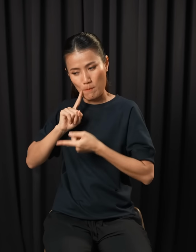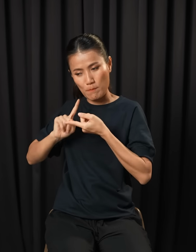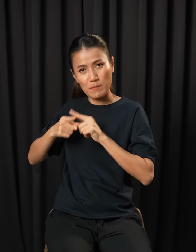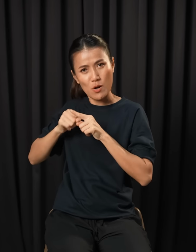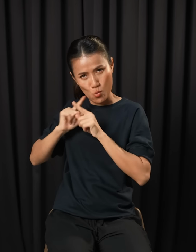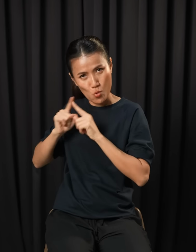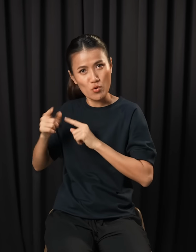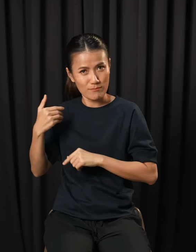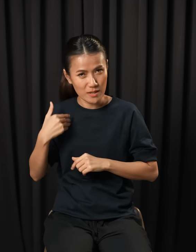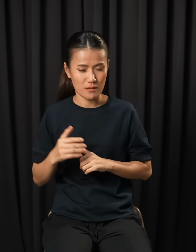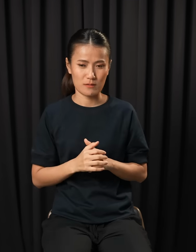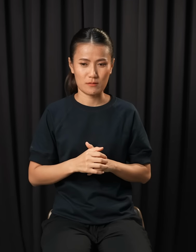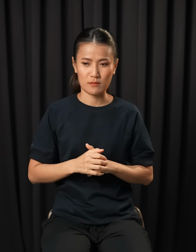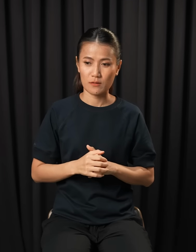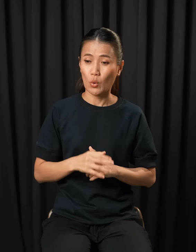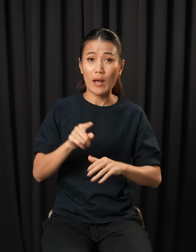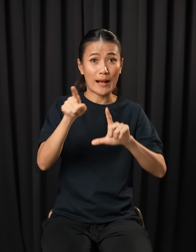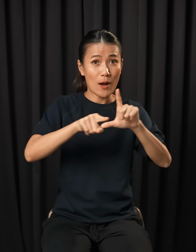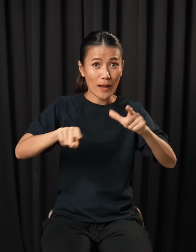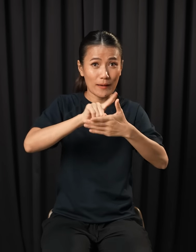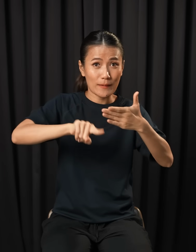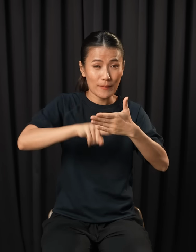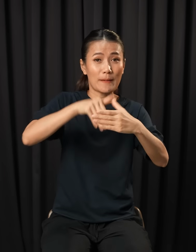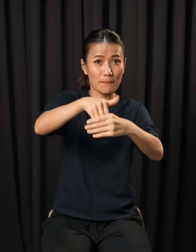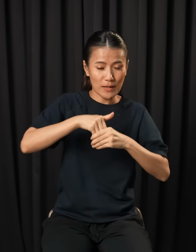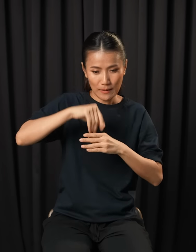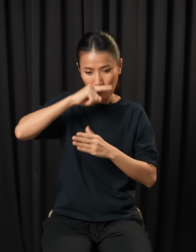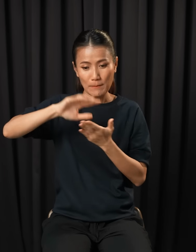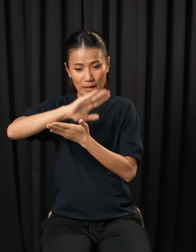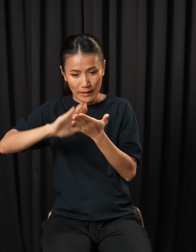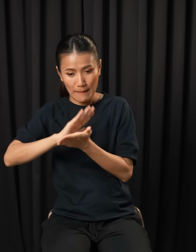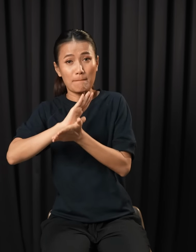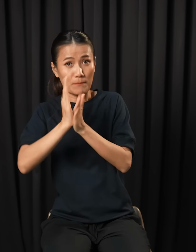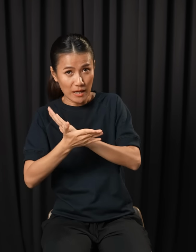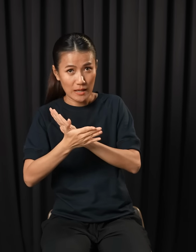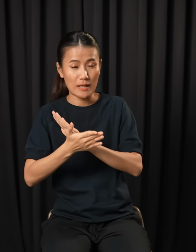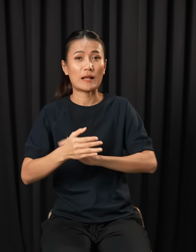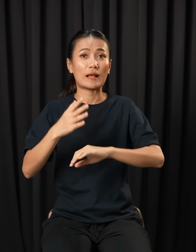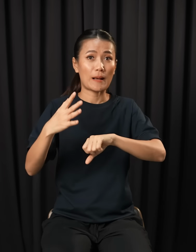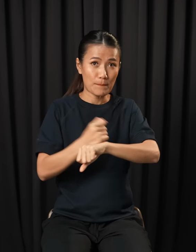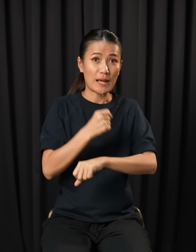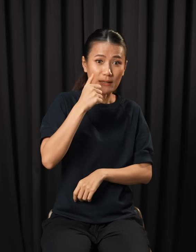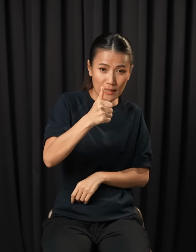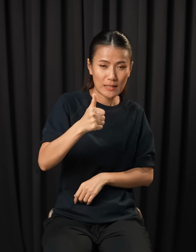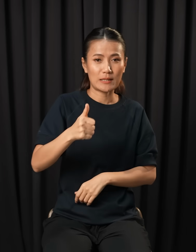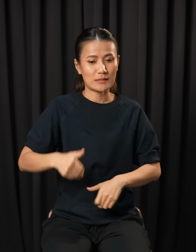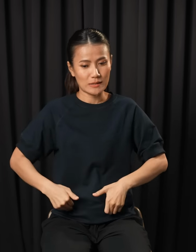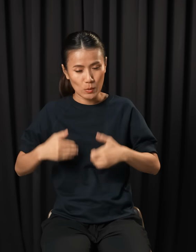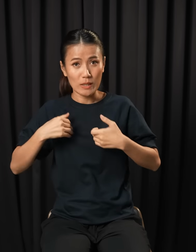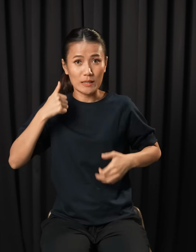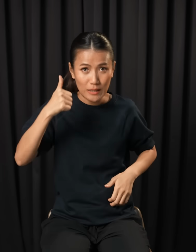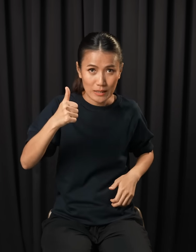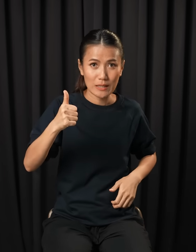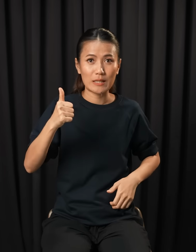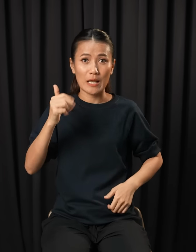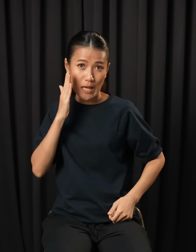ช่ไหม ไม่เหมือนเดิมนี่ผมลุ้นอยู่ว่าแกจะพูดถูก เรื่องก้าวไกล ประเทศไทยไม่เหมือนเดิม กาก้าวไกลประเทศไ